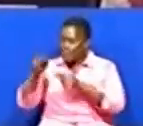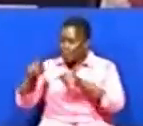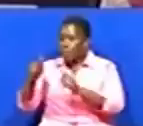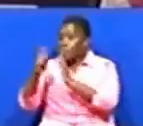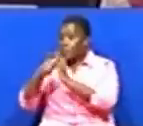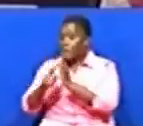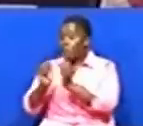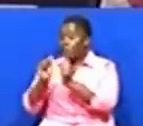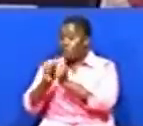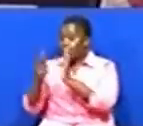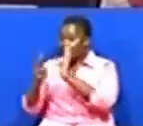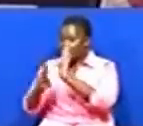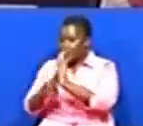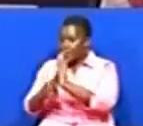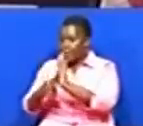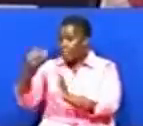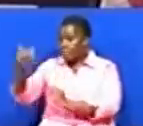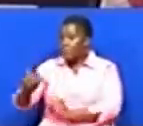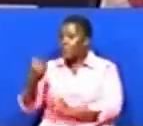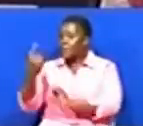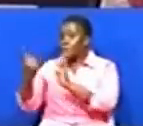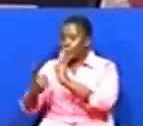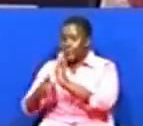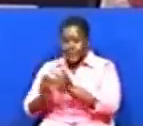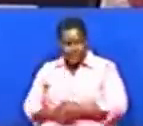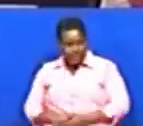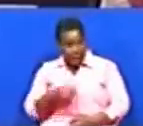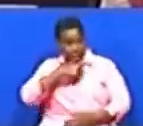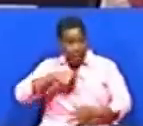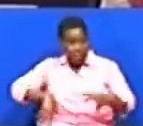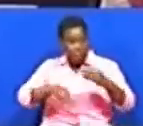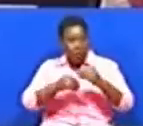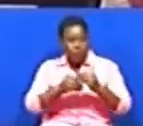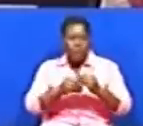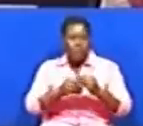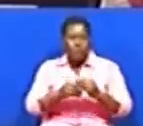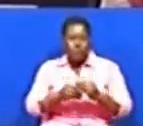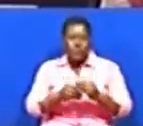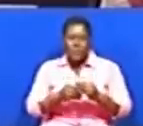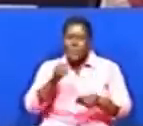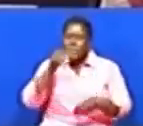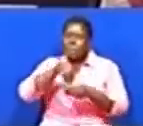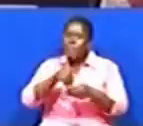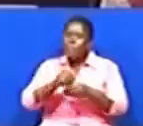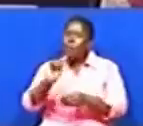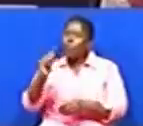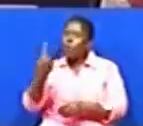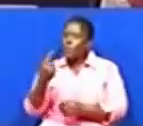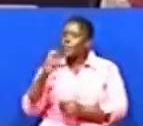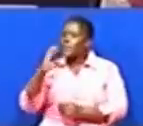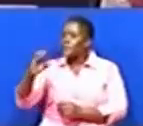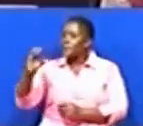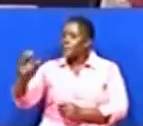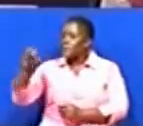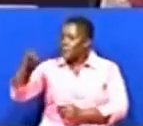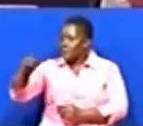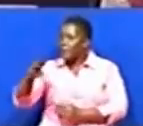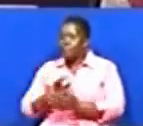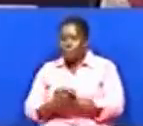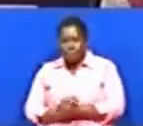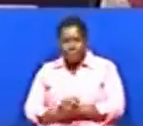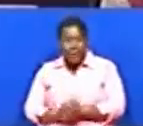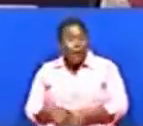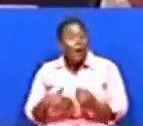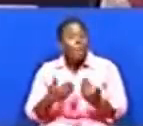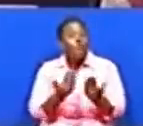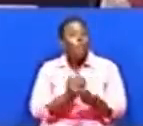leo Juni 17, 2020. Dr. John Magufuli anakuwa mwana CCM wa kwanza kujitokeza kuomba ridhaa hiyo,